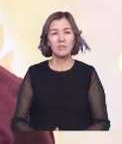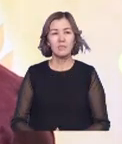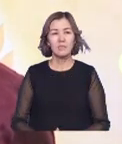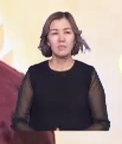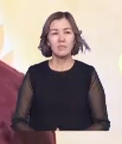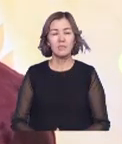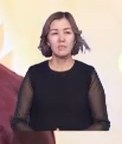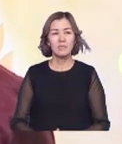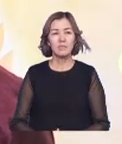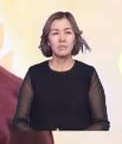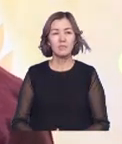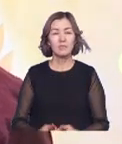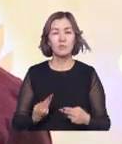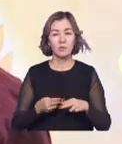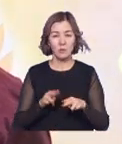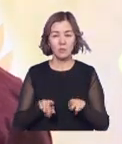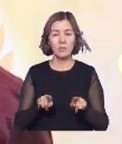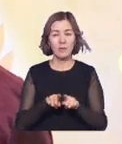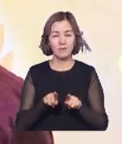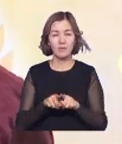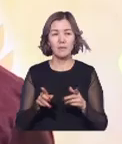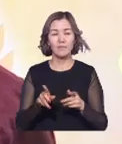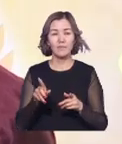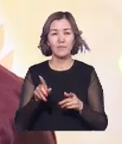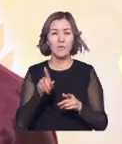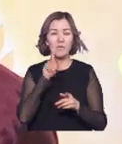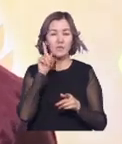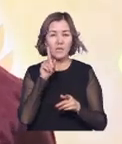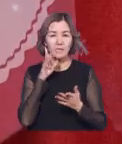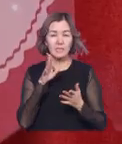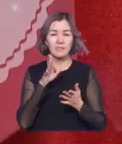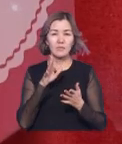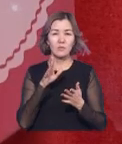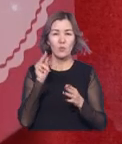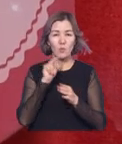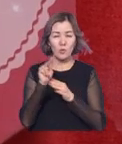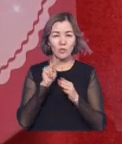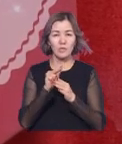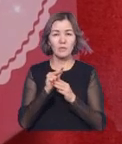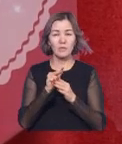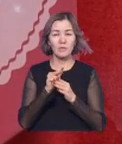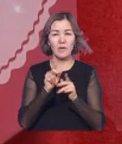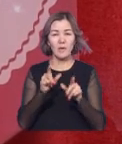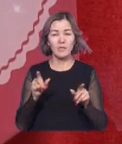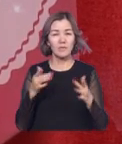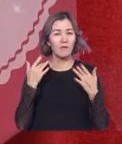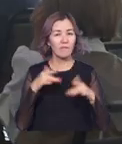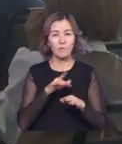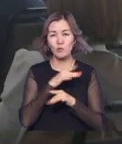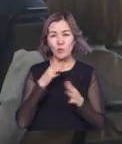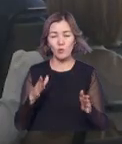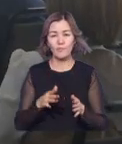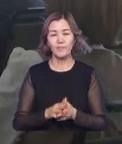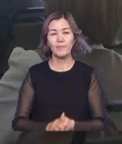болды. Сол сияқты, Талғат сияқты шәкірттеріміз көп. Оның адалдығы әрі білімі жастардың